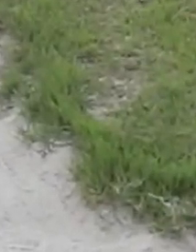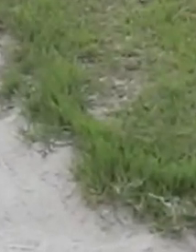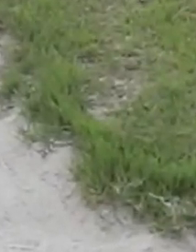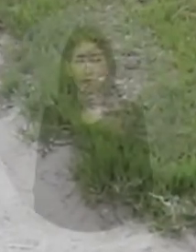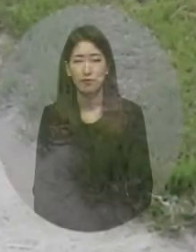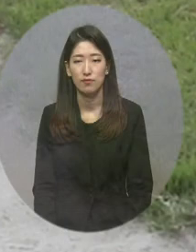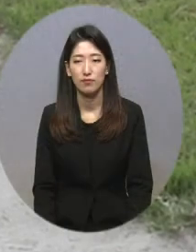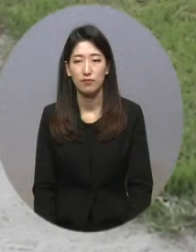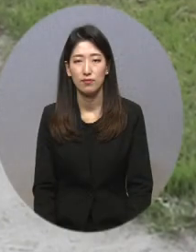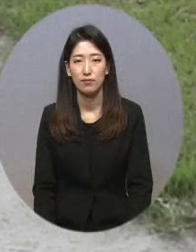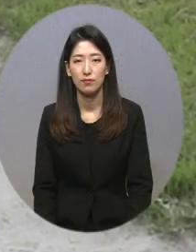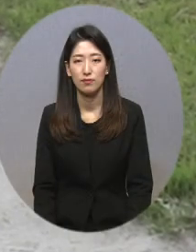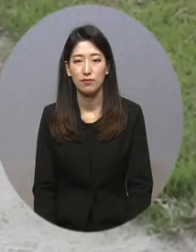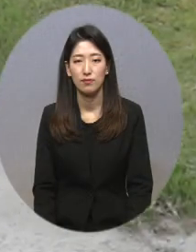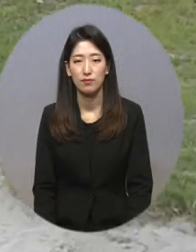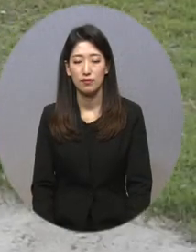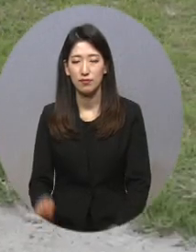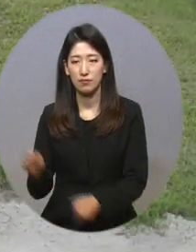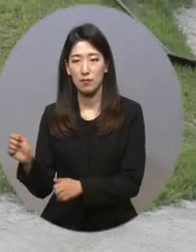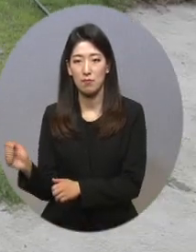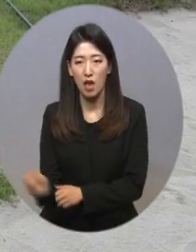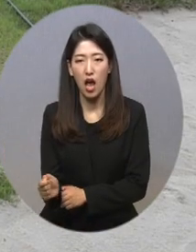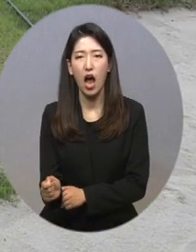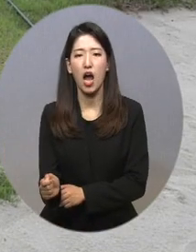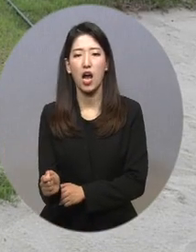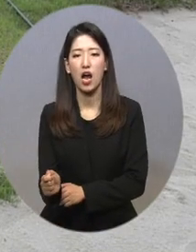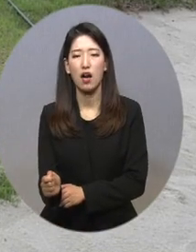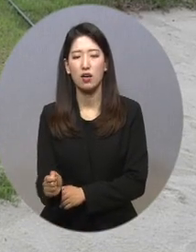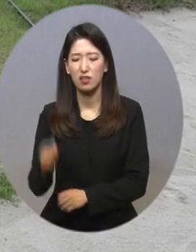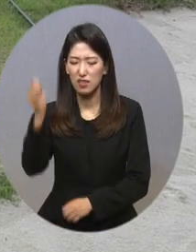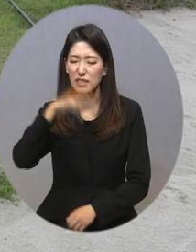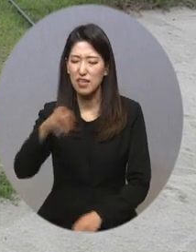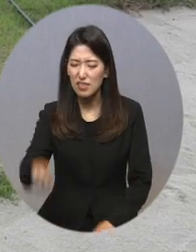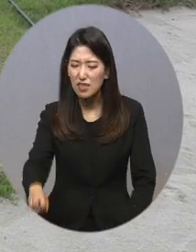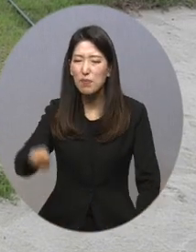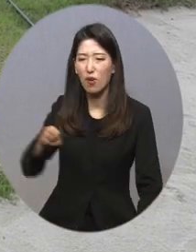아, 저... 어! 오빠! 아이고. 발 집어라.